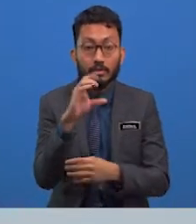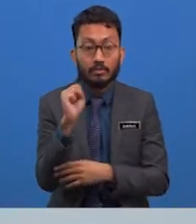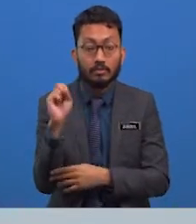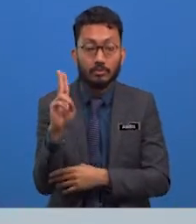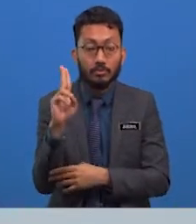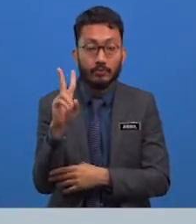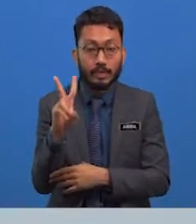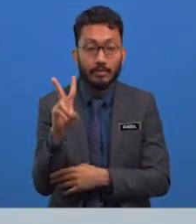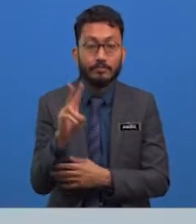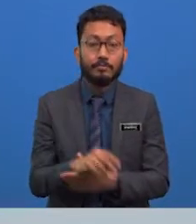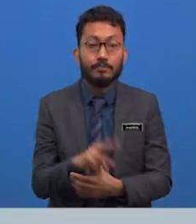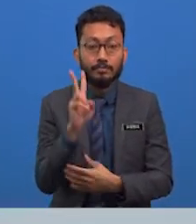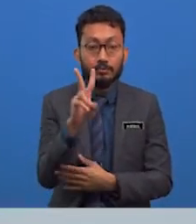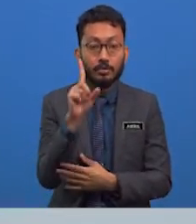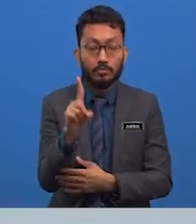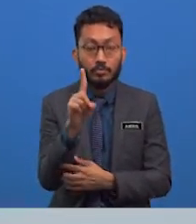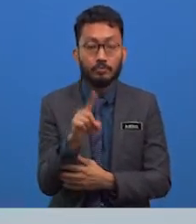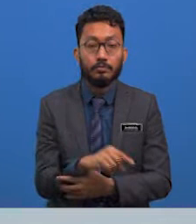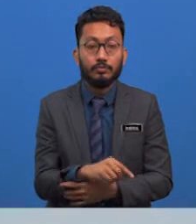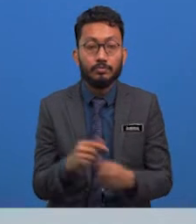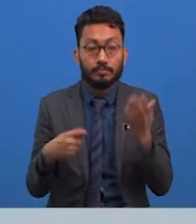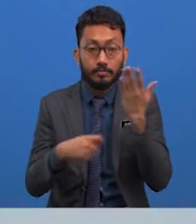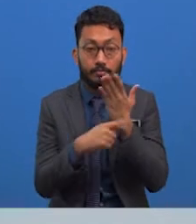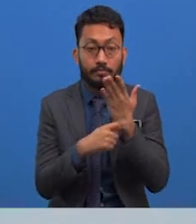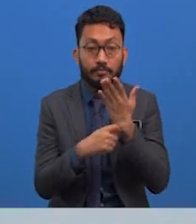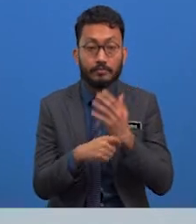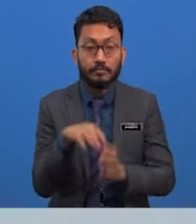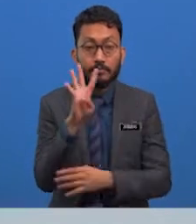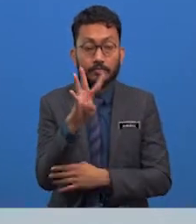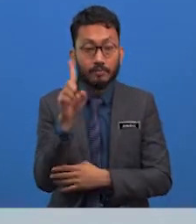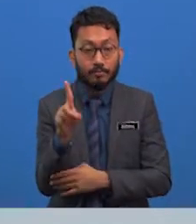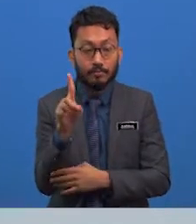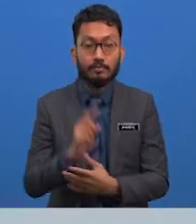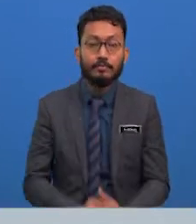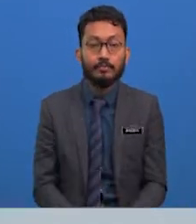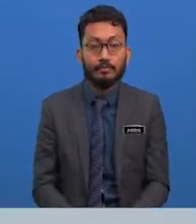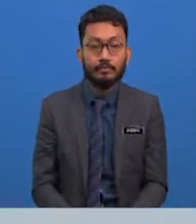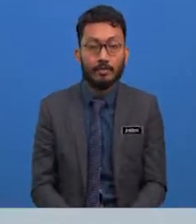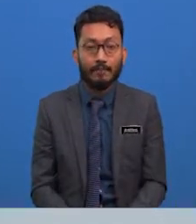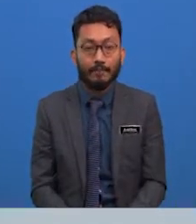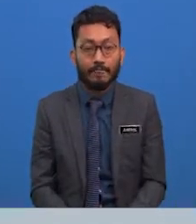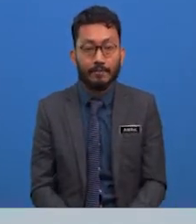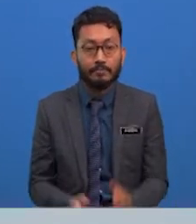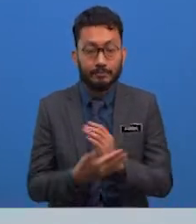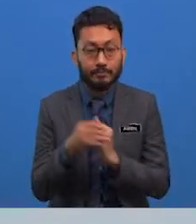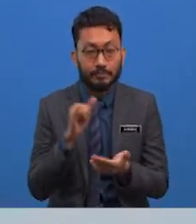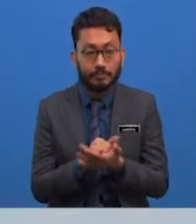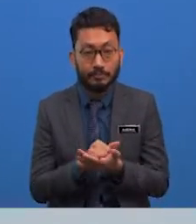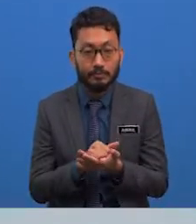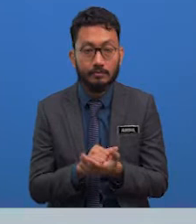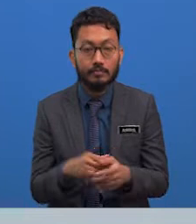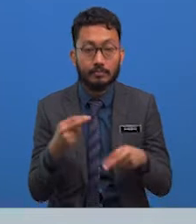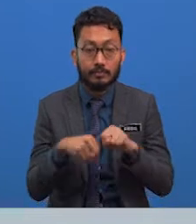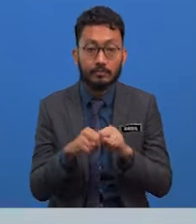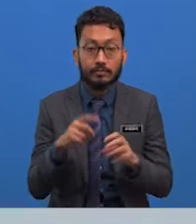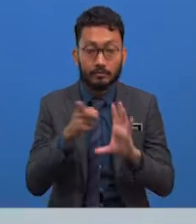sudut SUV iaitu 26 darjah tambah 41 darjah. Oleh itu,